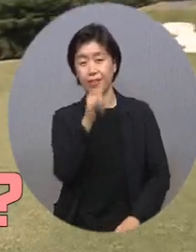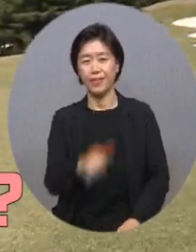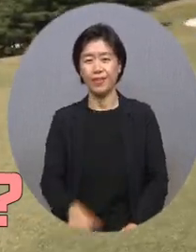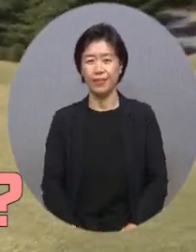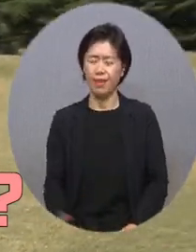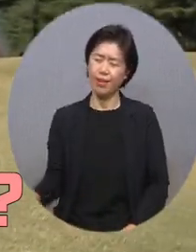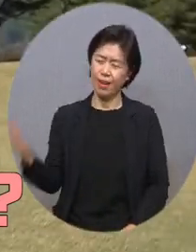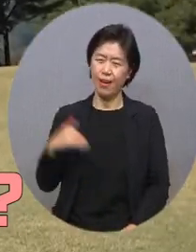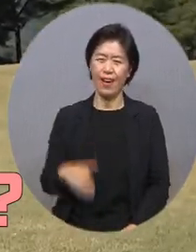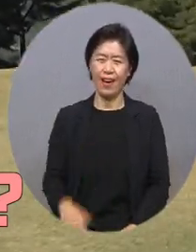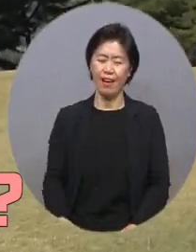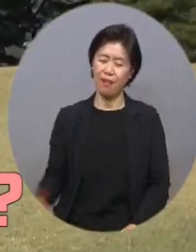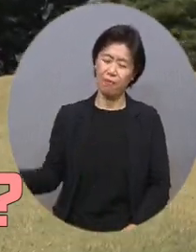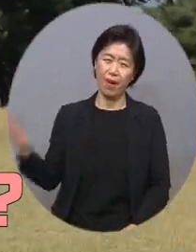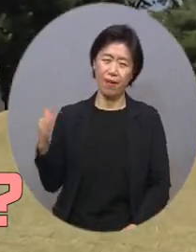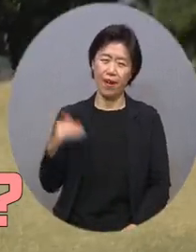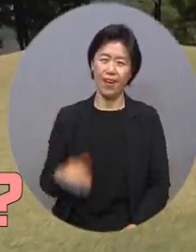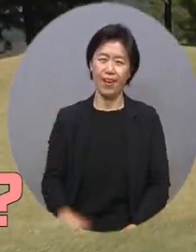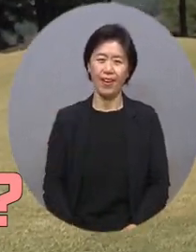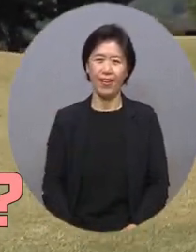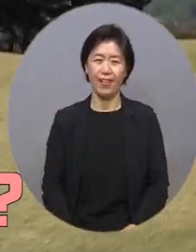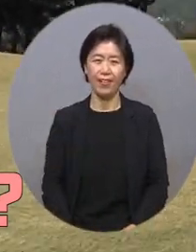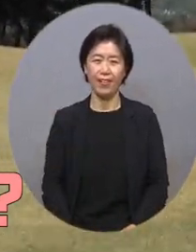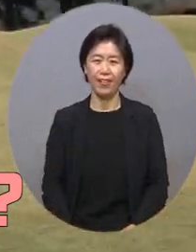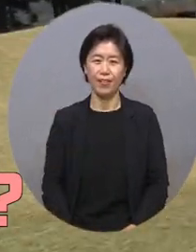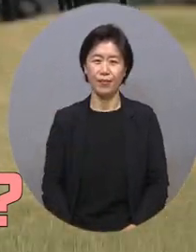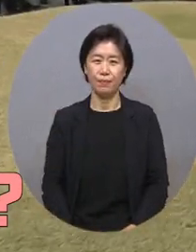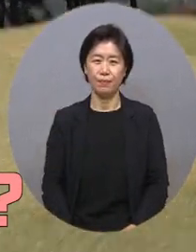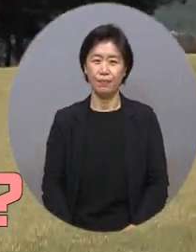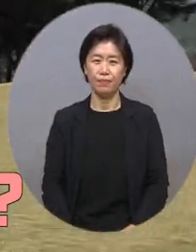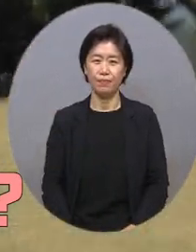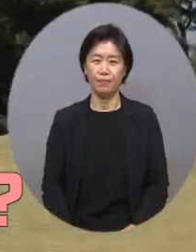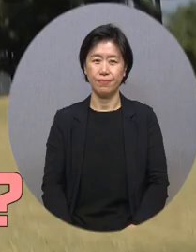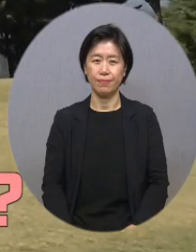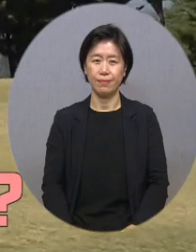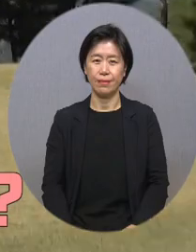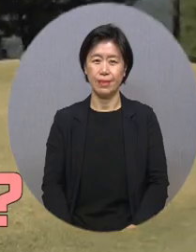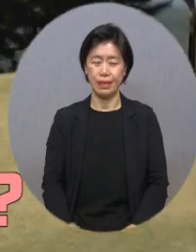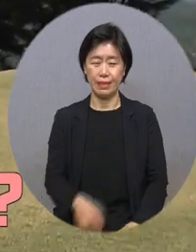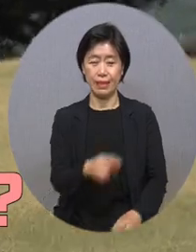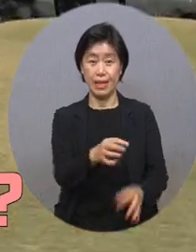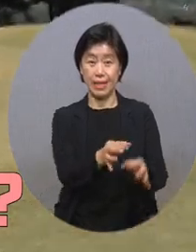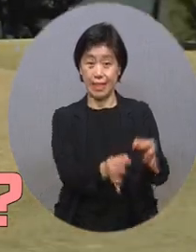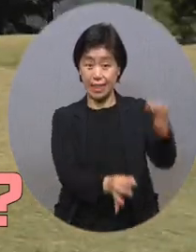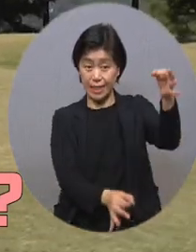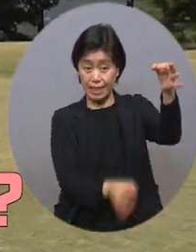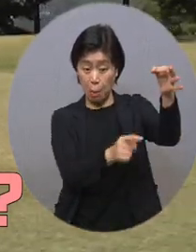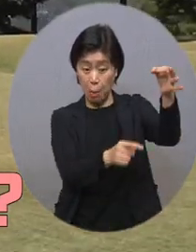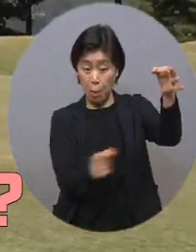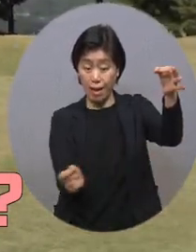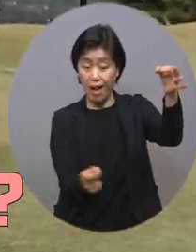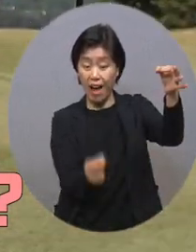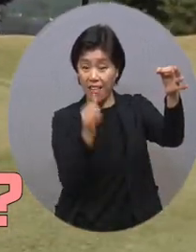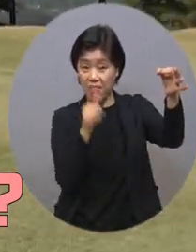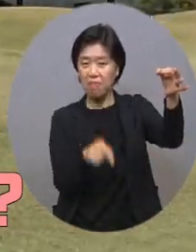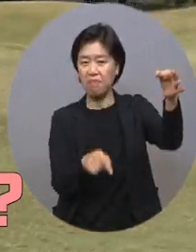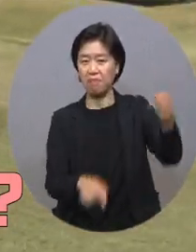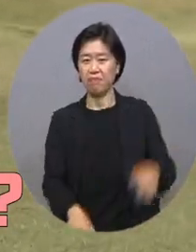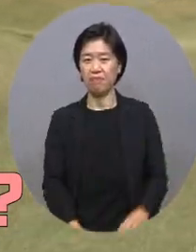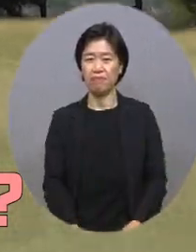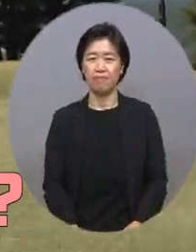아유 따라오세요 아유 왜 그러세요 지금 아 진짜 아 이러다가 저 기대까지 걸어가겠네 아